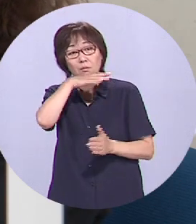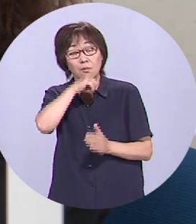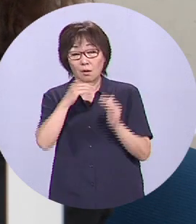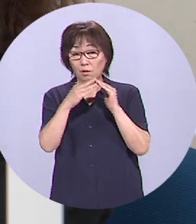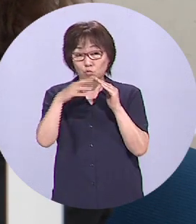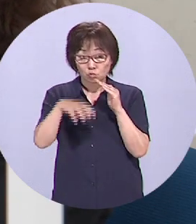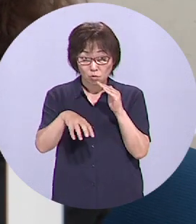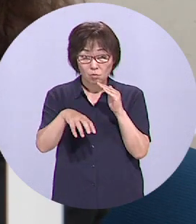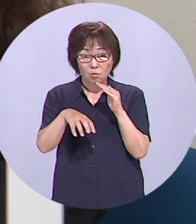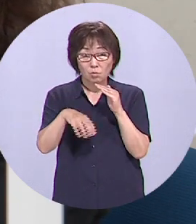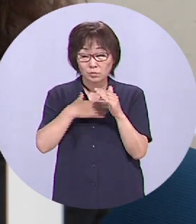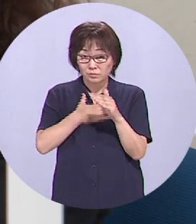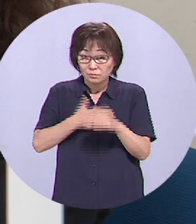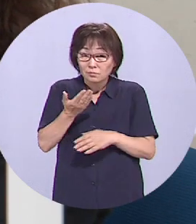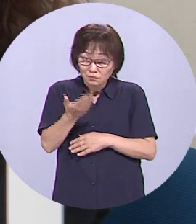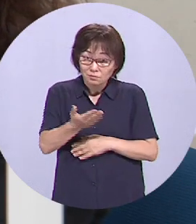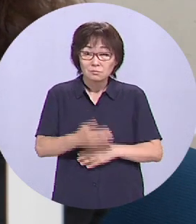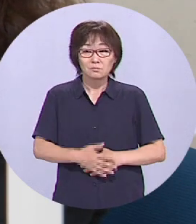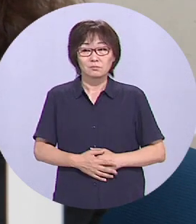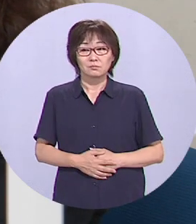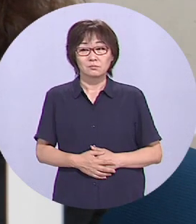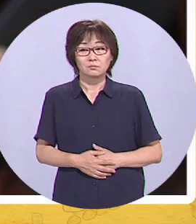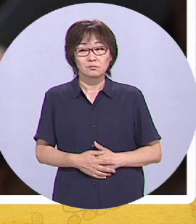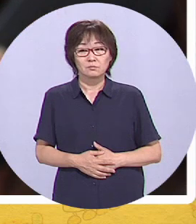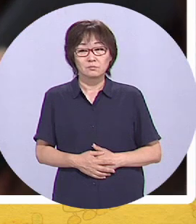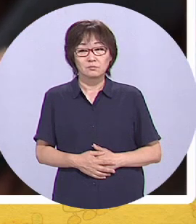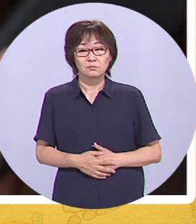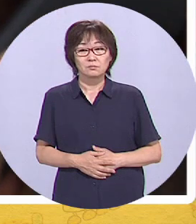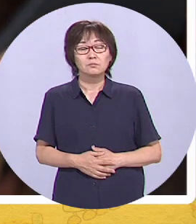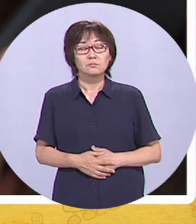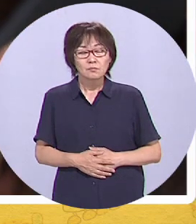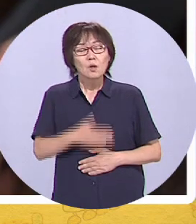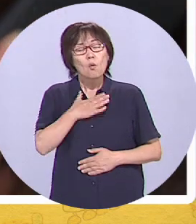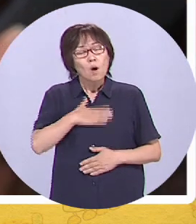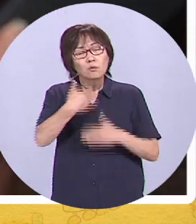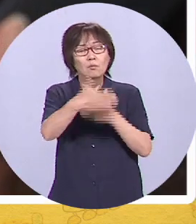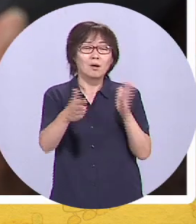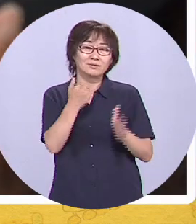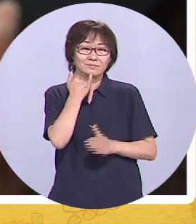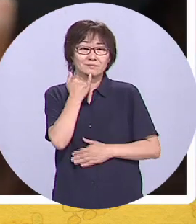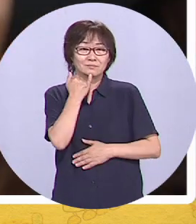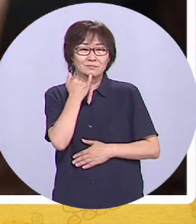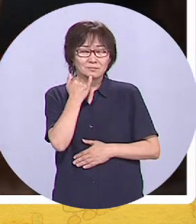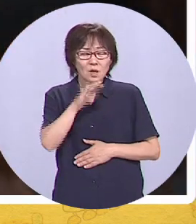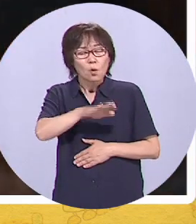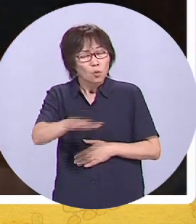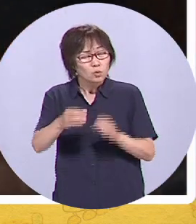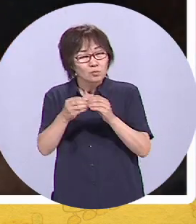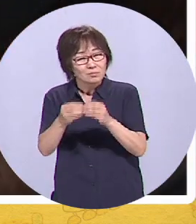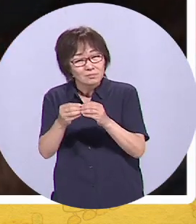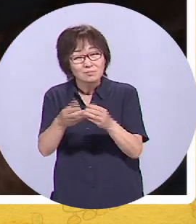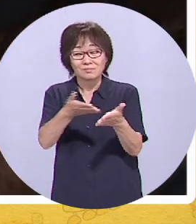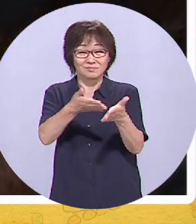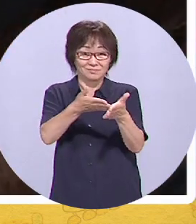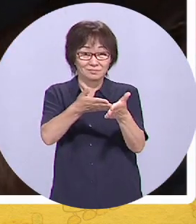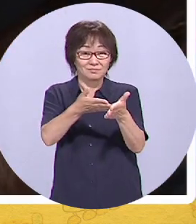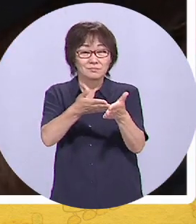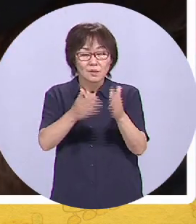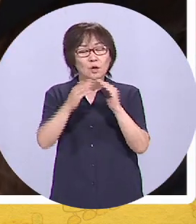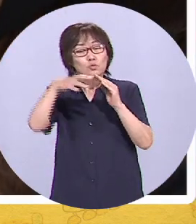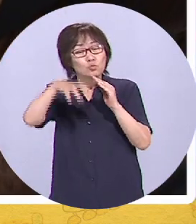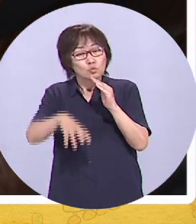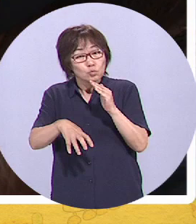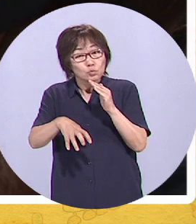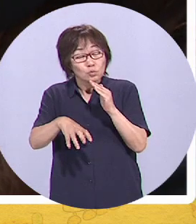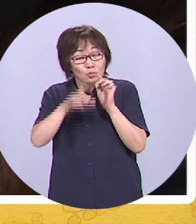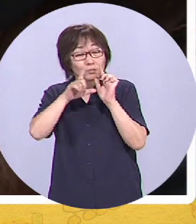など分かることはございますか。 分かる範囲で子どもの詳細を回答します。住所を伝えることで